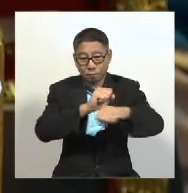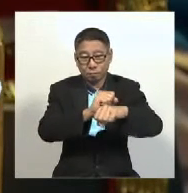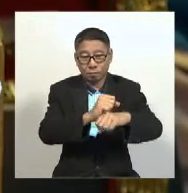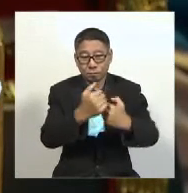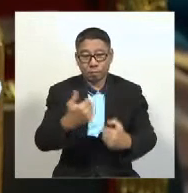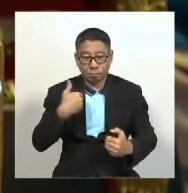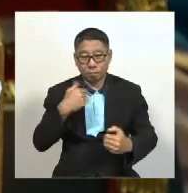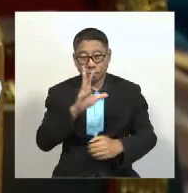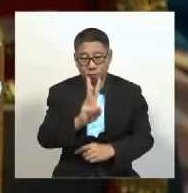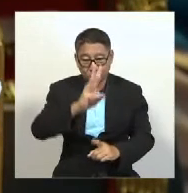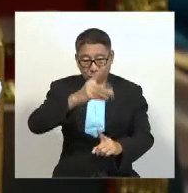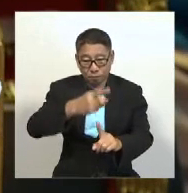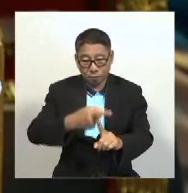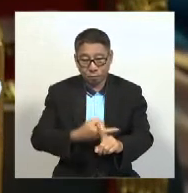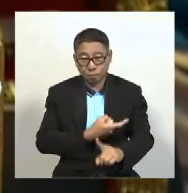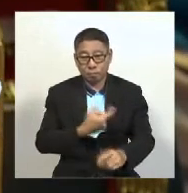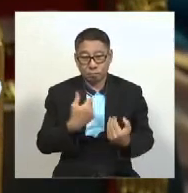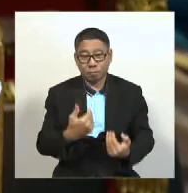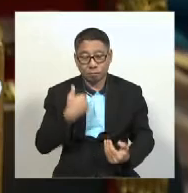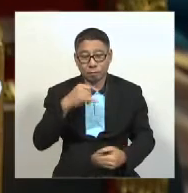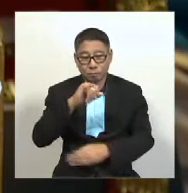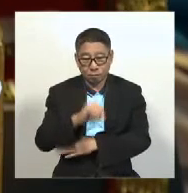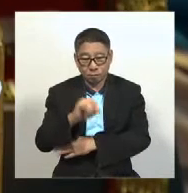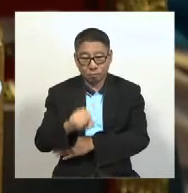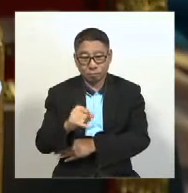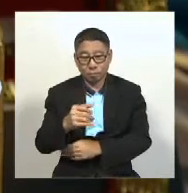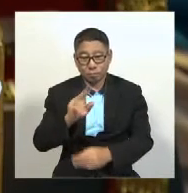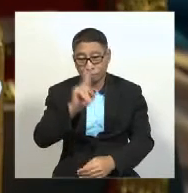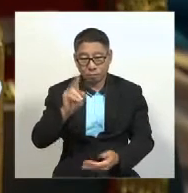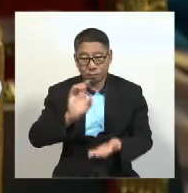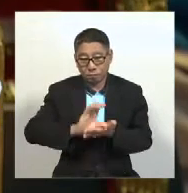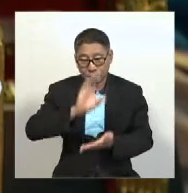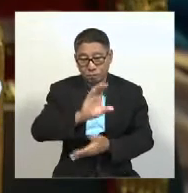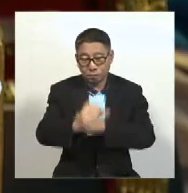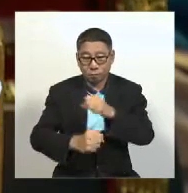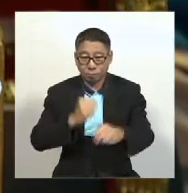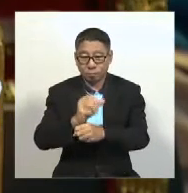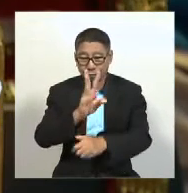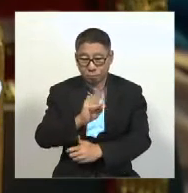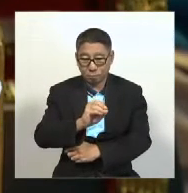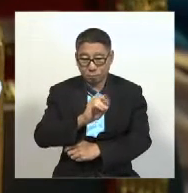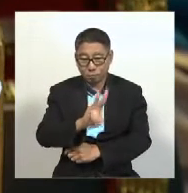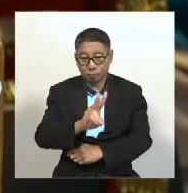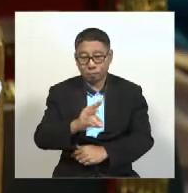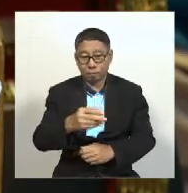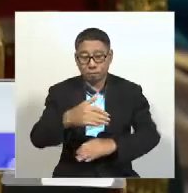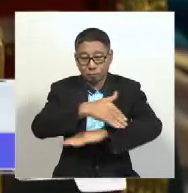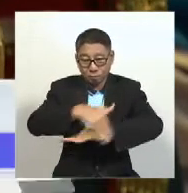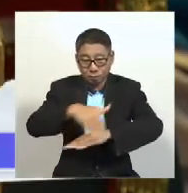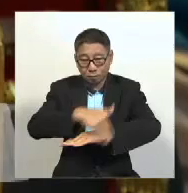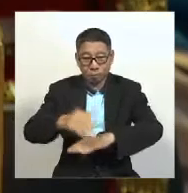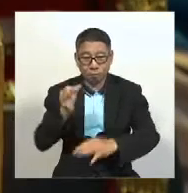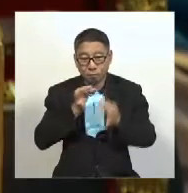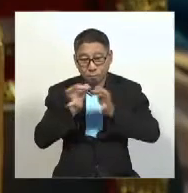มีแค่6เดือนนี่คือความจำเป็นในการขึ้นขอใช้งบปี62ที่ผู้แทนสำนักงานบัญชีได้ชี้แจงไปแล้ว